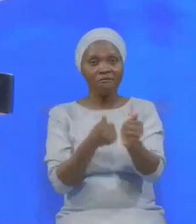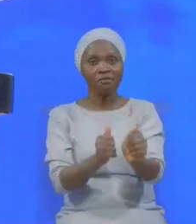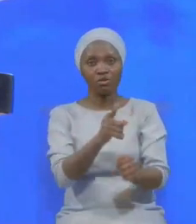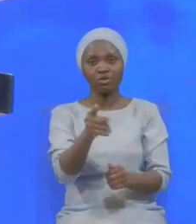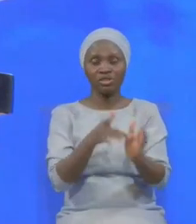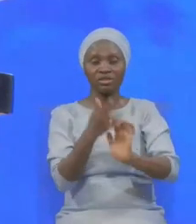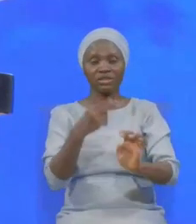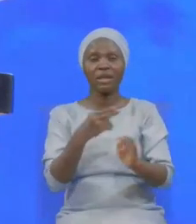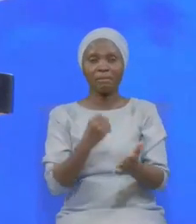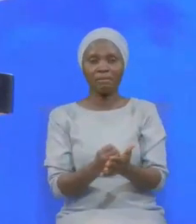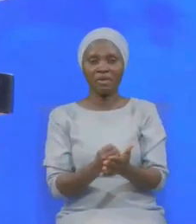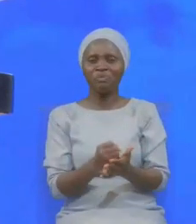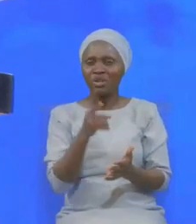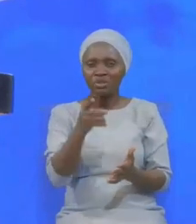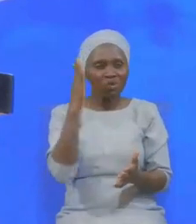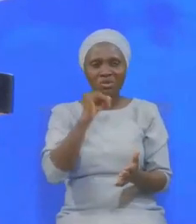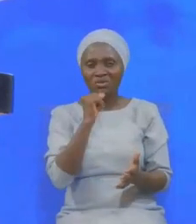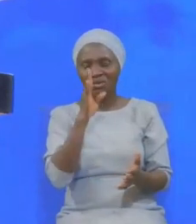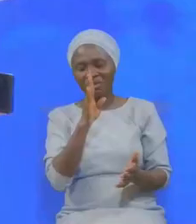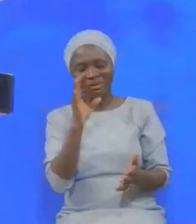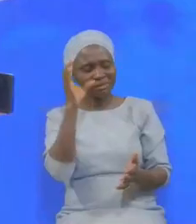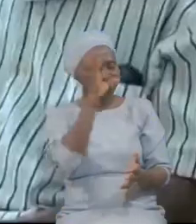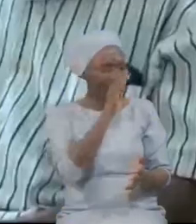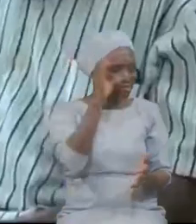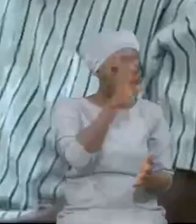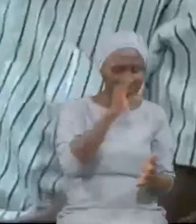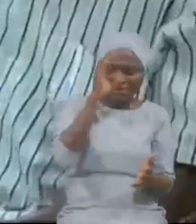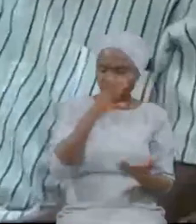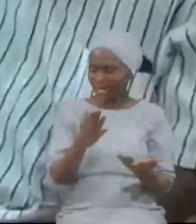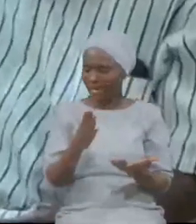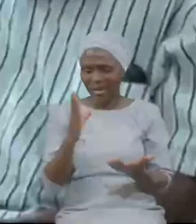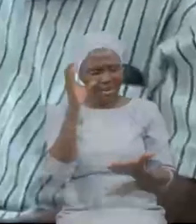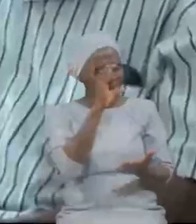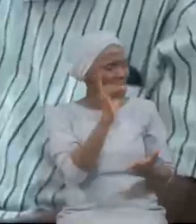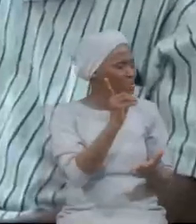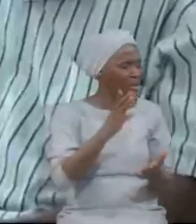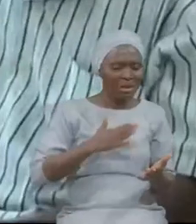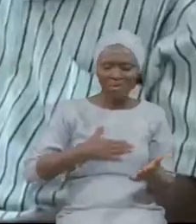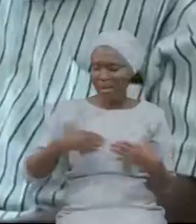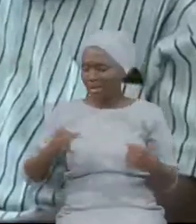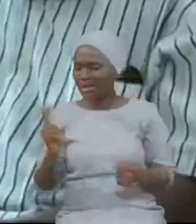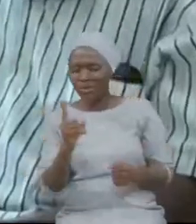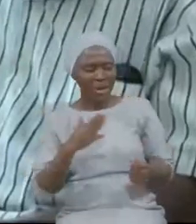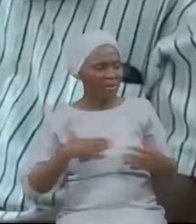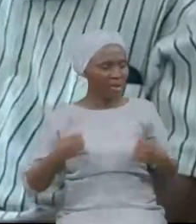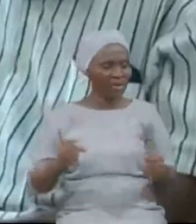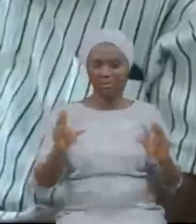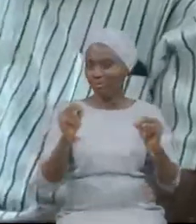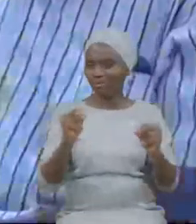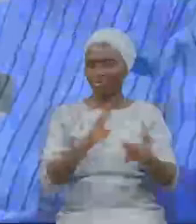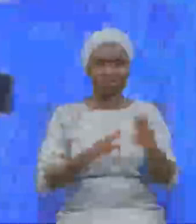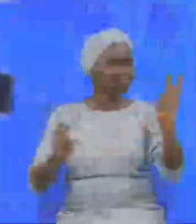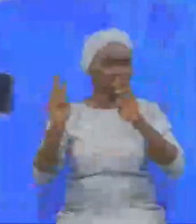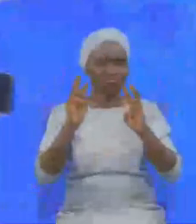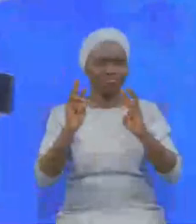accompagneront. Vous n'allez pas chercher, regarder où est ma guérison, où est ma guérison. Ne vous en faites pas. Cela vous